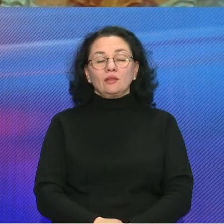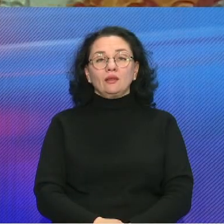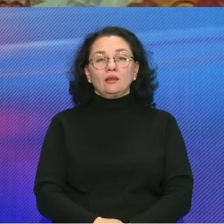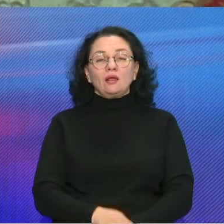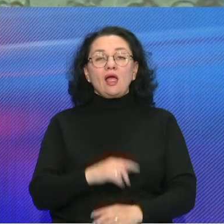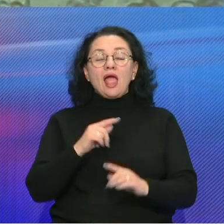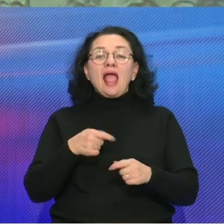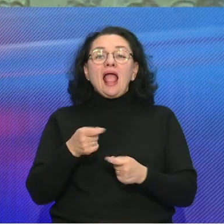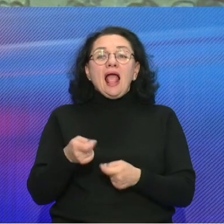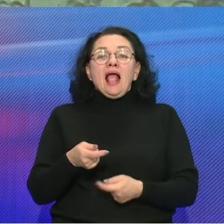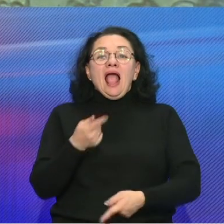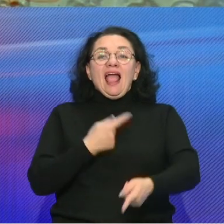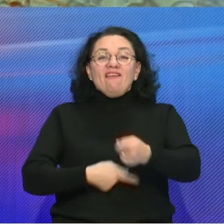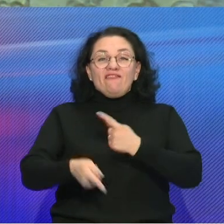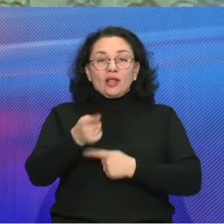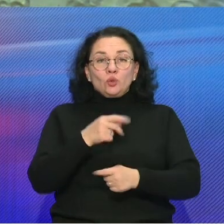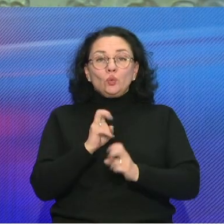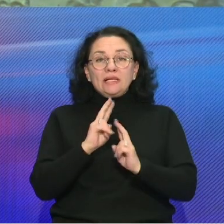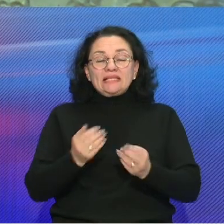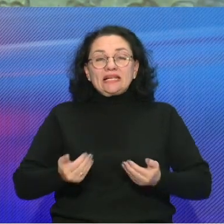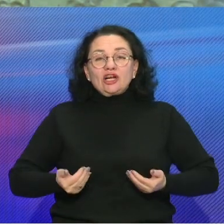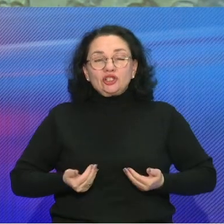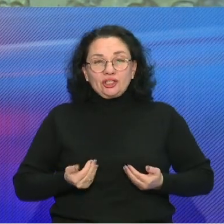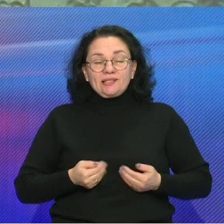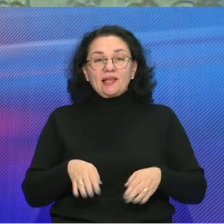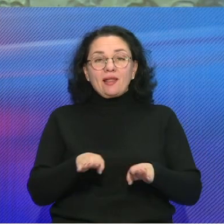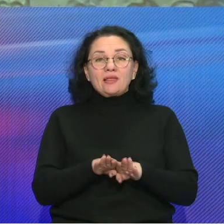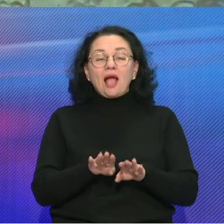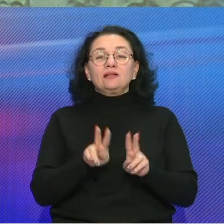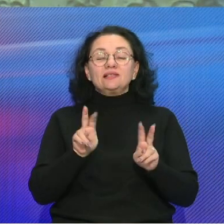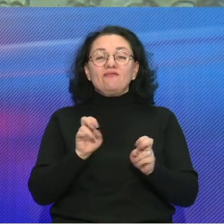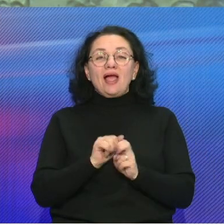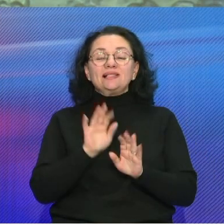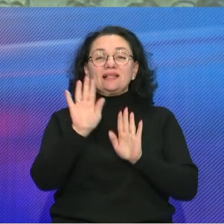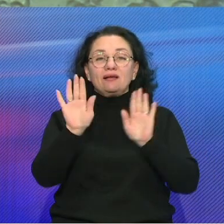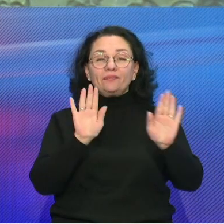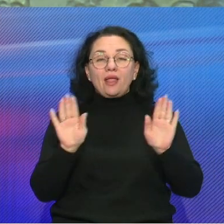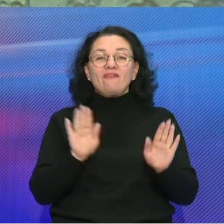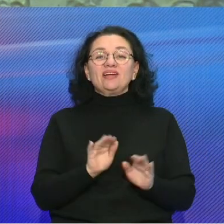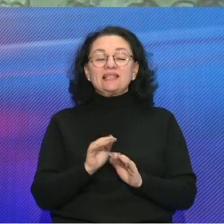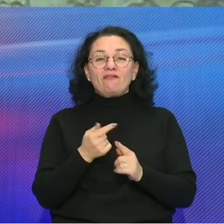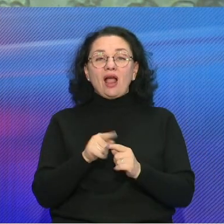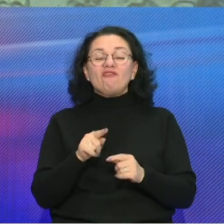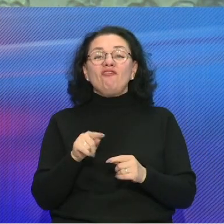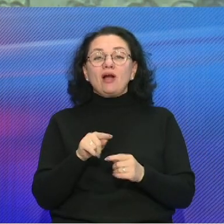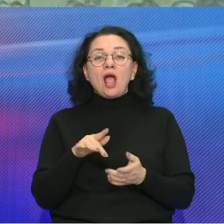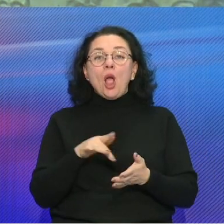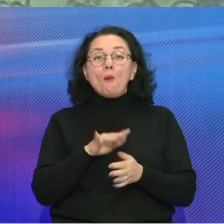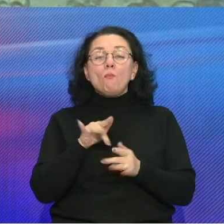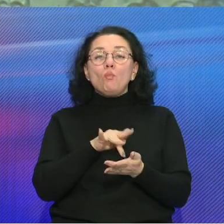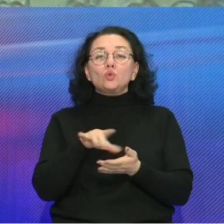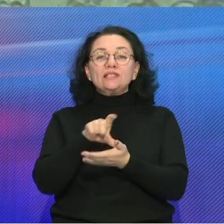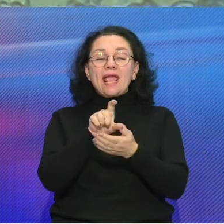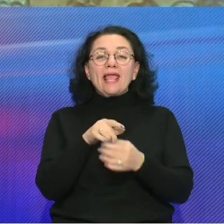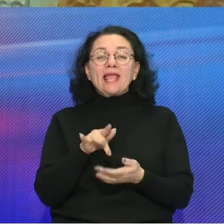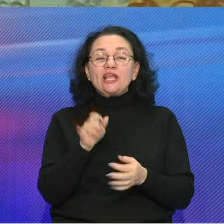Вернутые до життя. По такой назве объединены экспонаты выставы, организованные у Гродинским державным музеем истории религии. Это